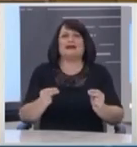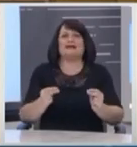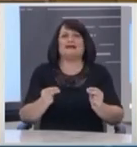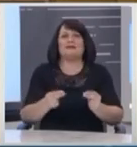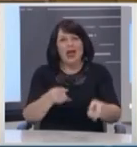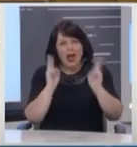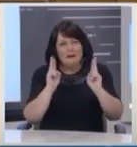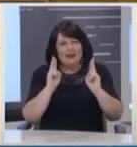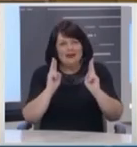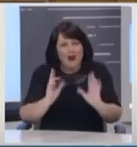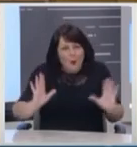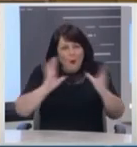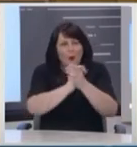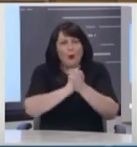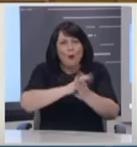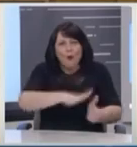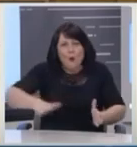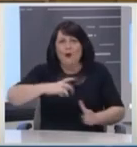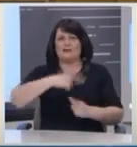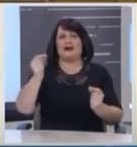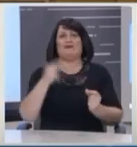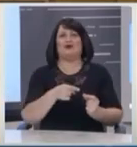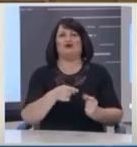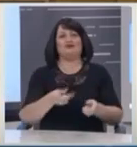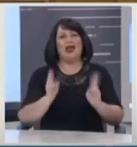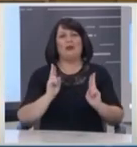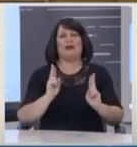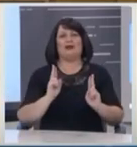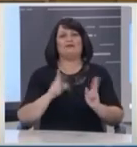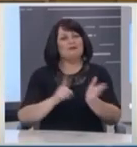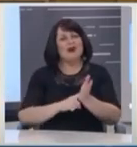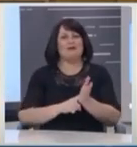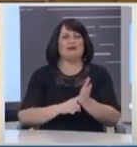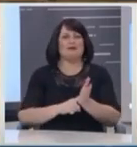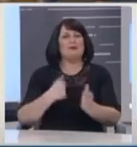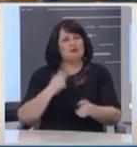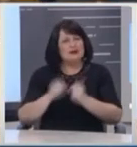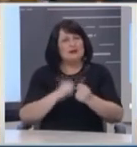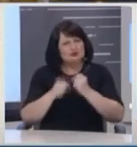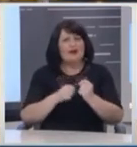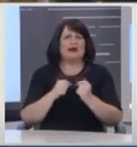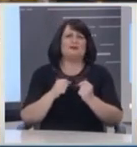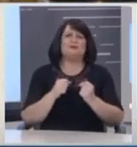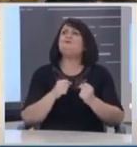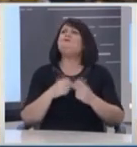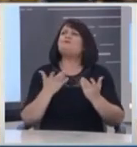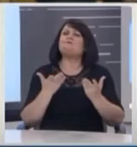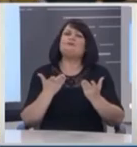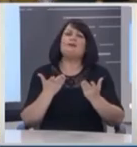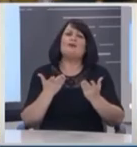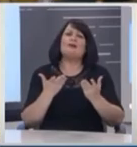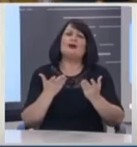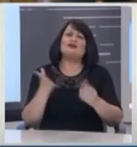του νησιού πρέπει να κρατηθεί ζωντανή. Πρέπει να καταβληθεί κάθε προσπάθεια, ώστε να μην ακυρωθεί